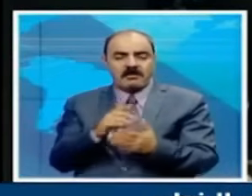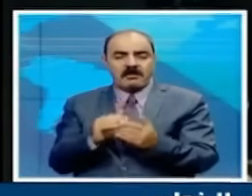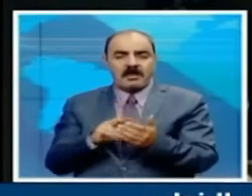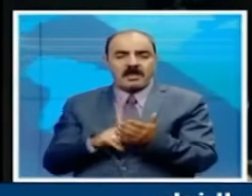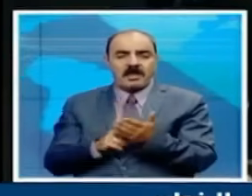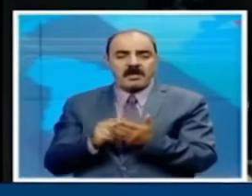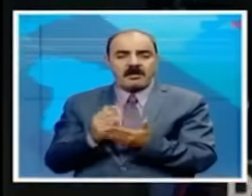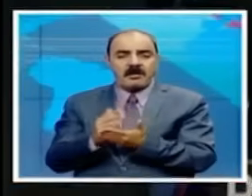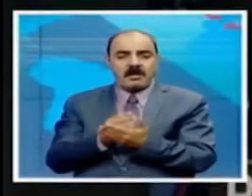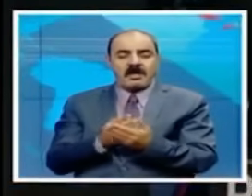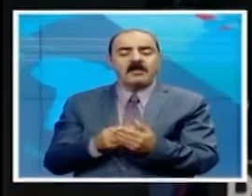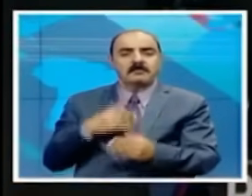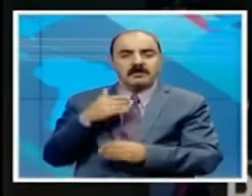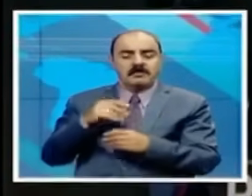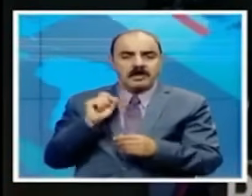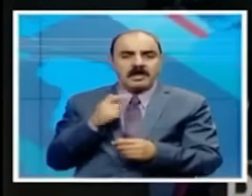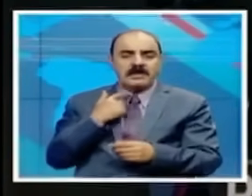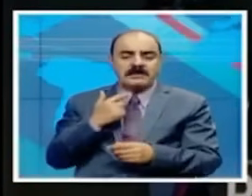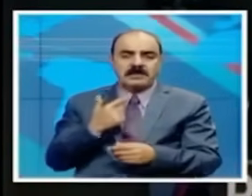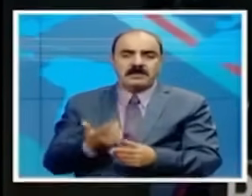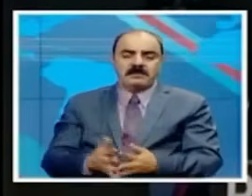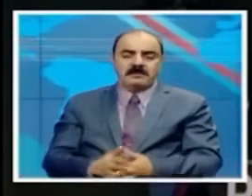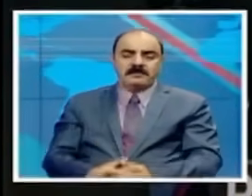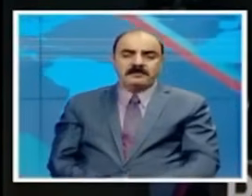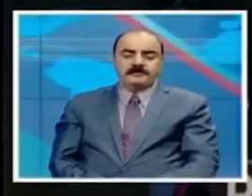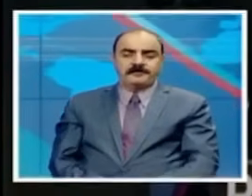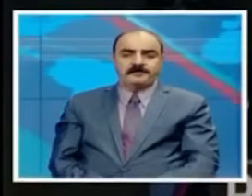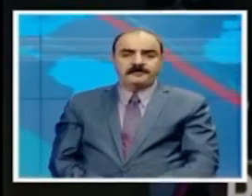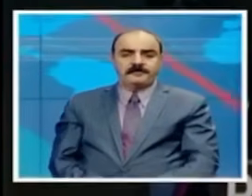الإنسانية وإعادة الإعمار بشأن غزة.